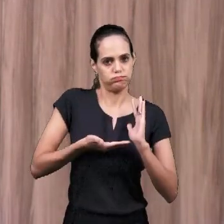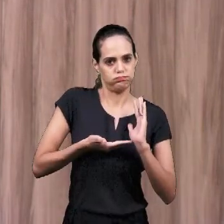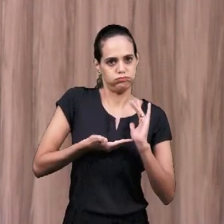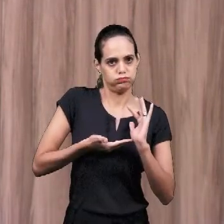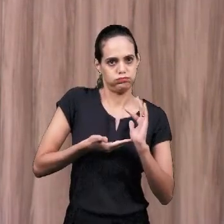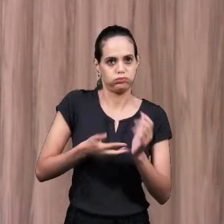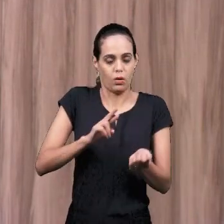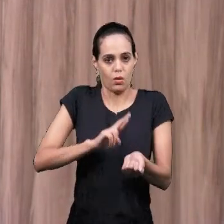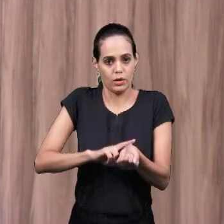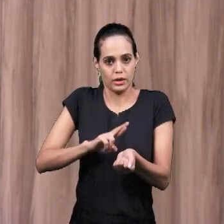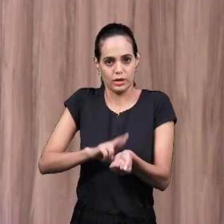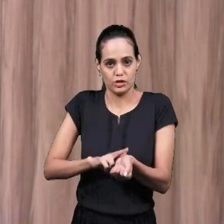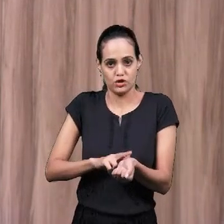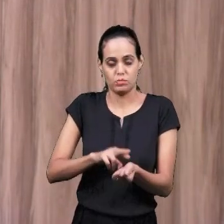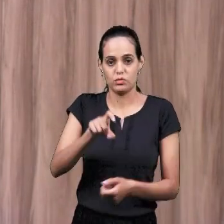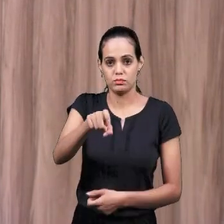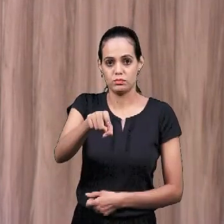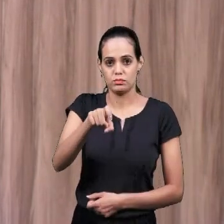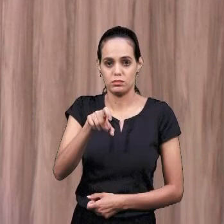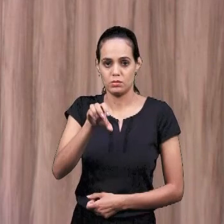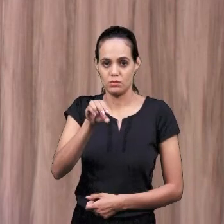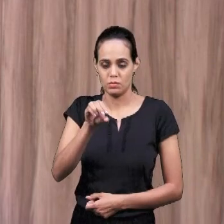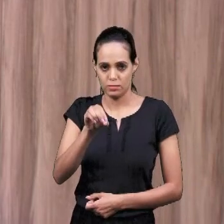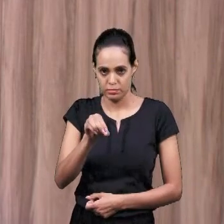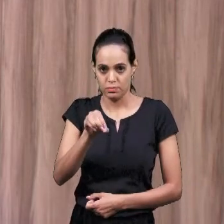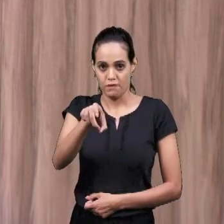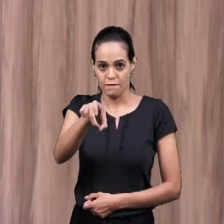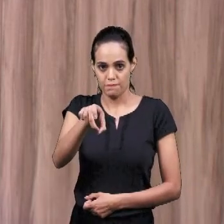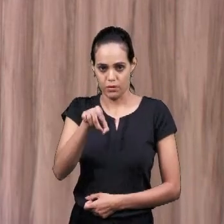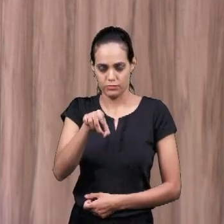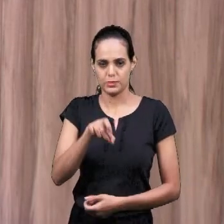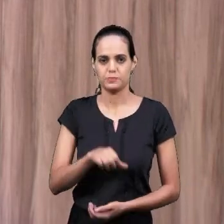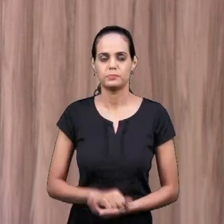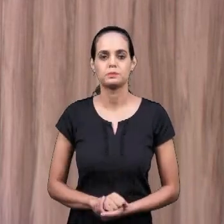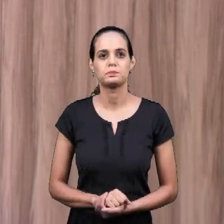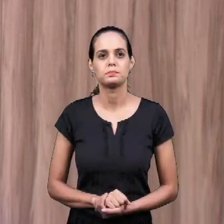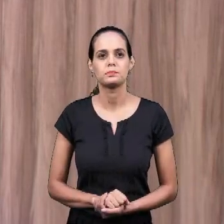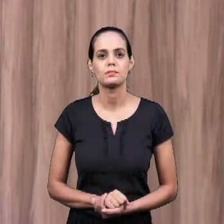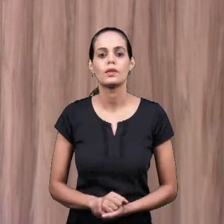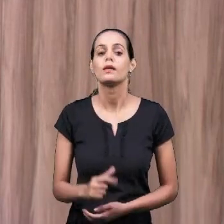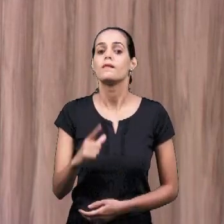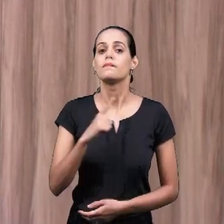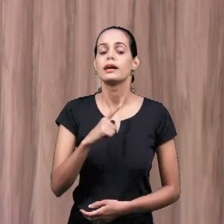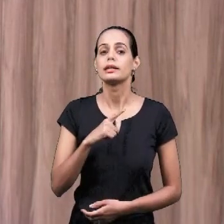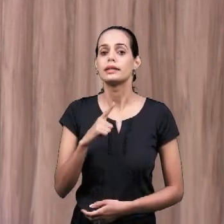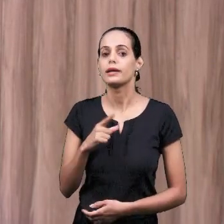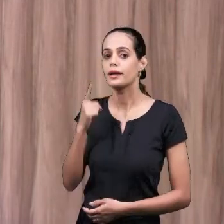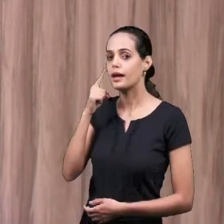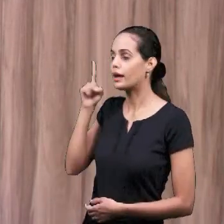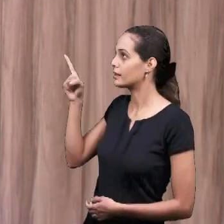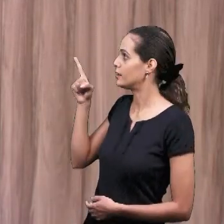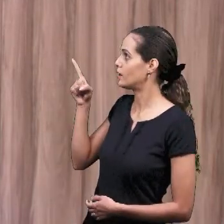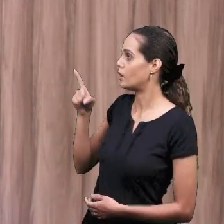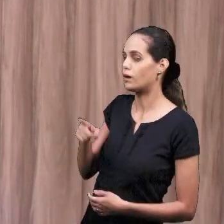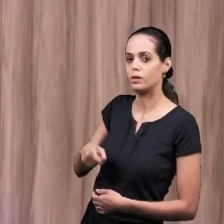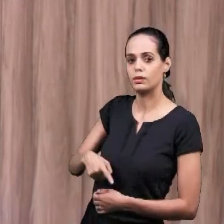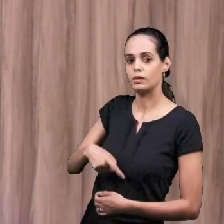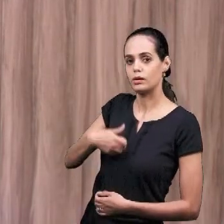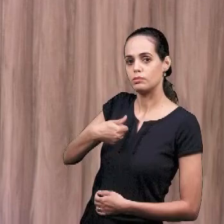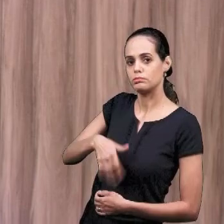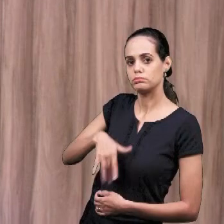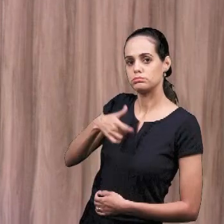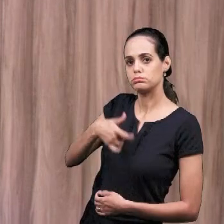Pour la louange J'ai une lampe, le rythme, c'est Fox. Nous allons avoir ce